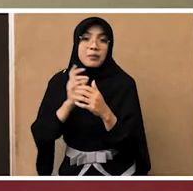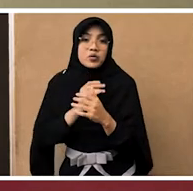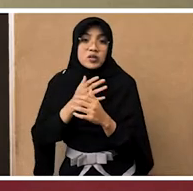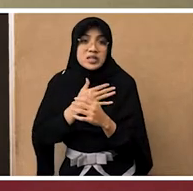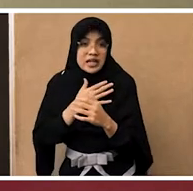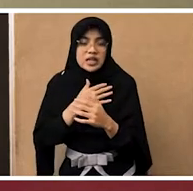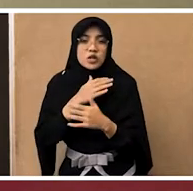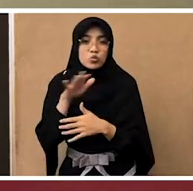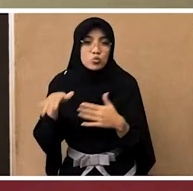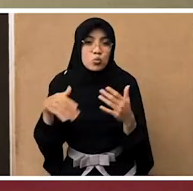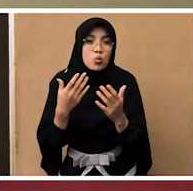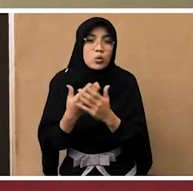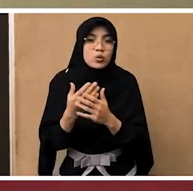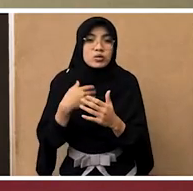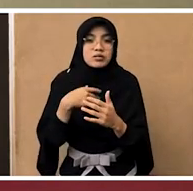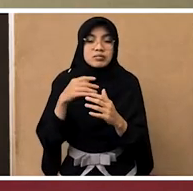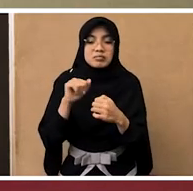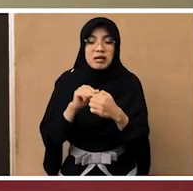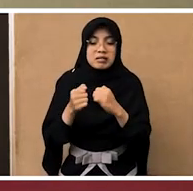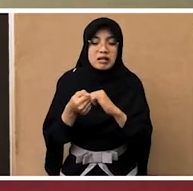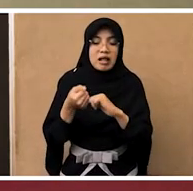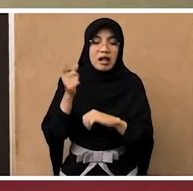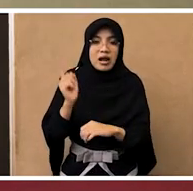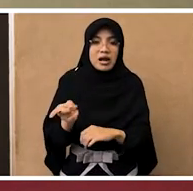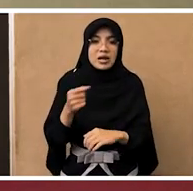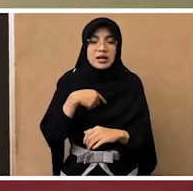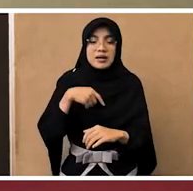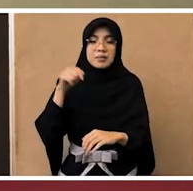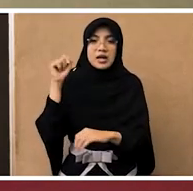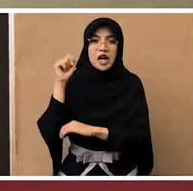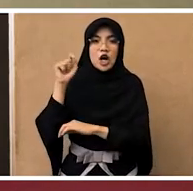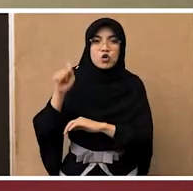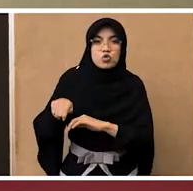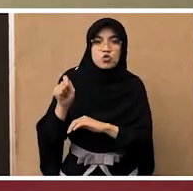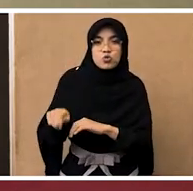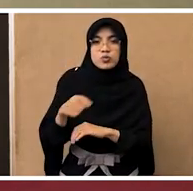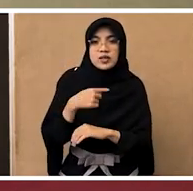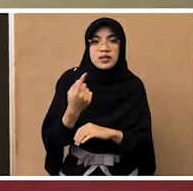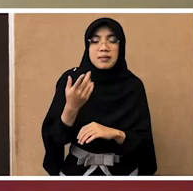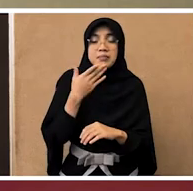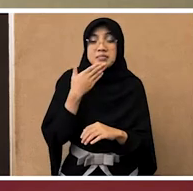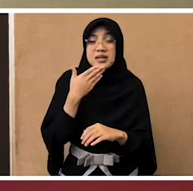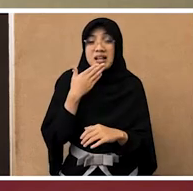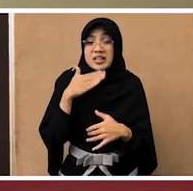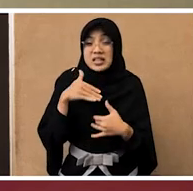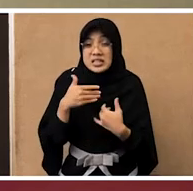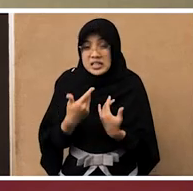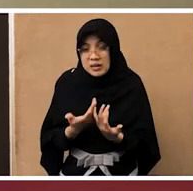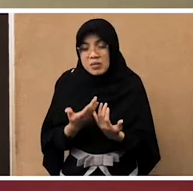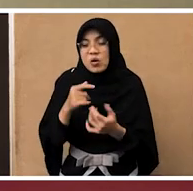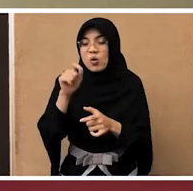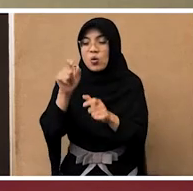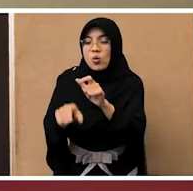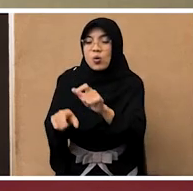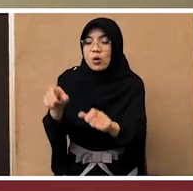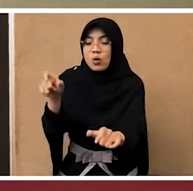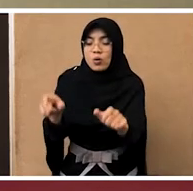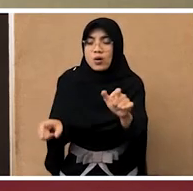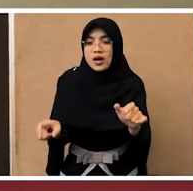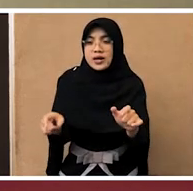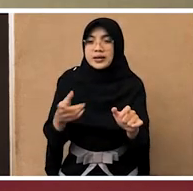saya ini akan akan bermasalah dan di penegakan hukum kita ada kecenderungan orang-orang yang